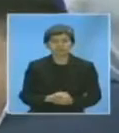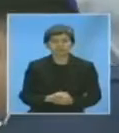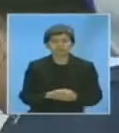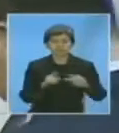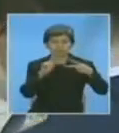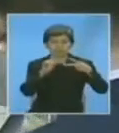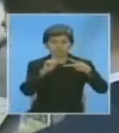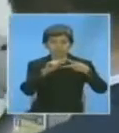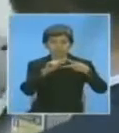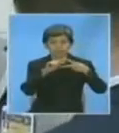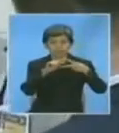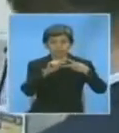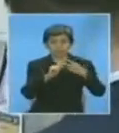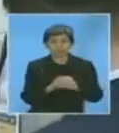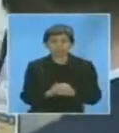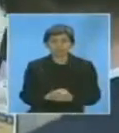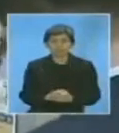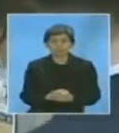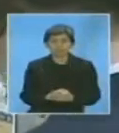จงรัก